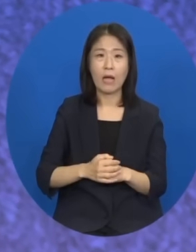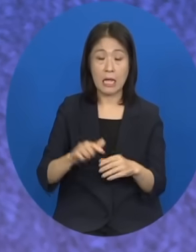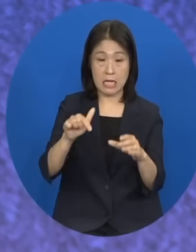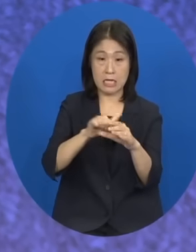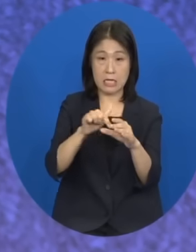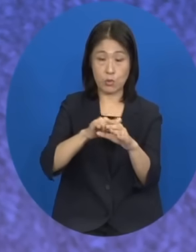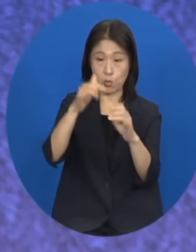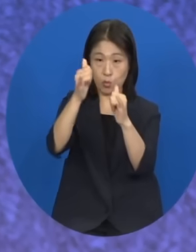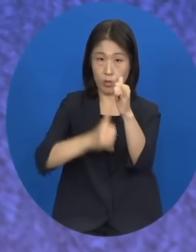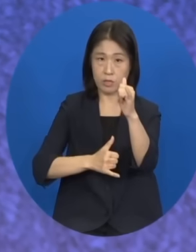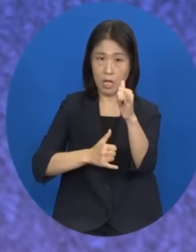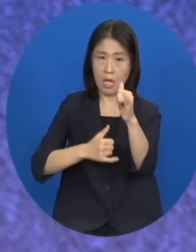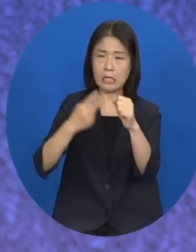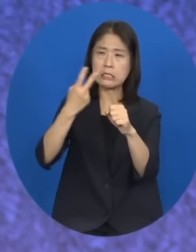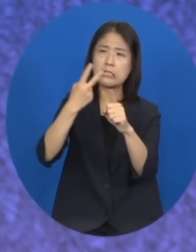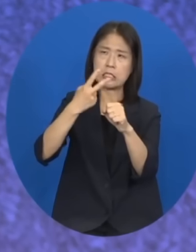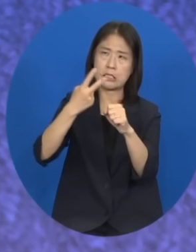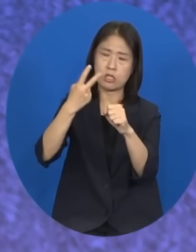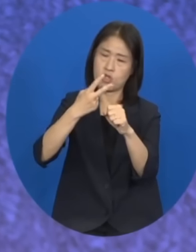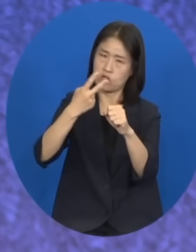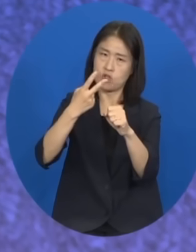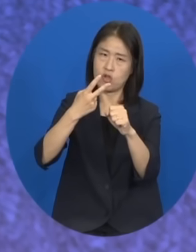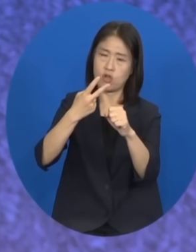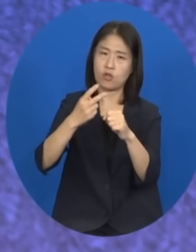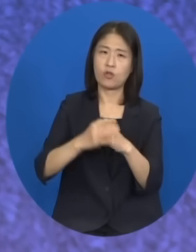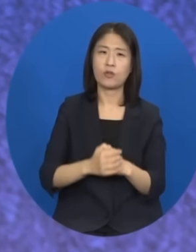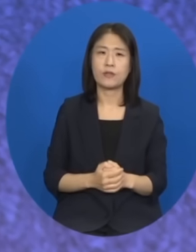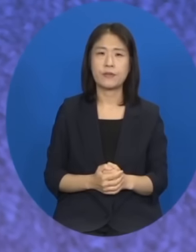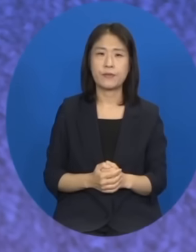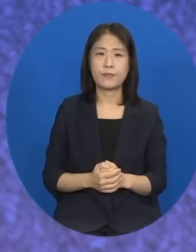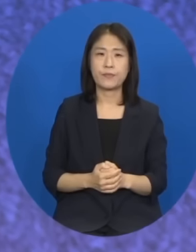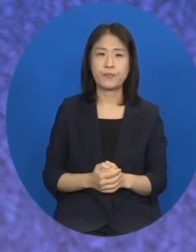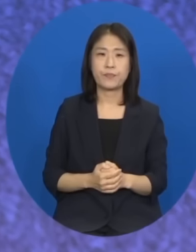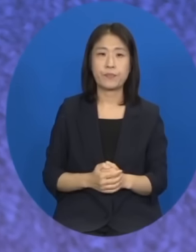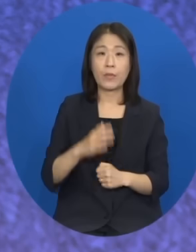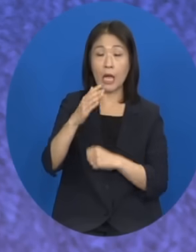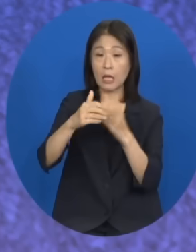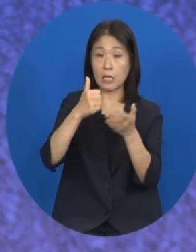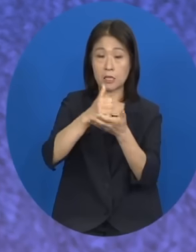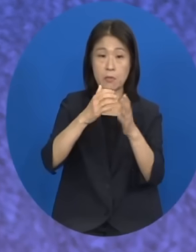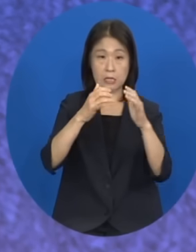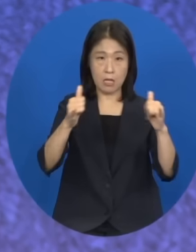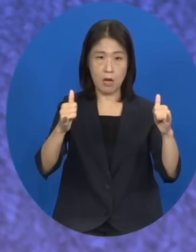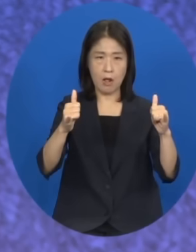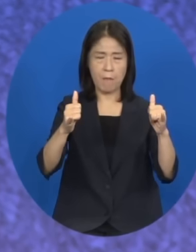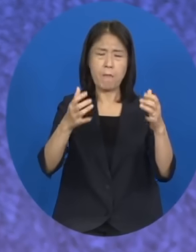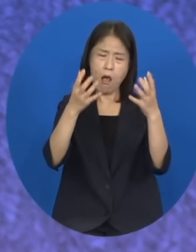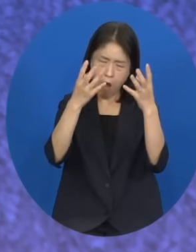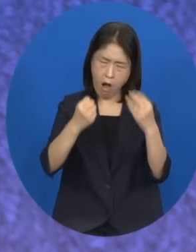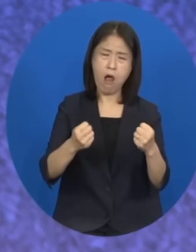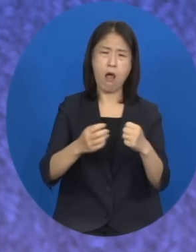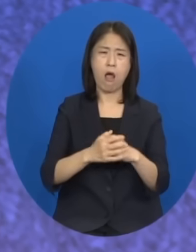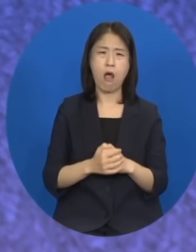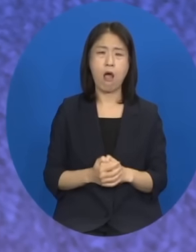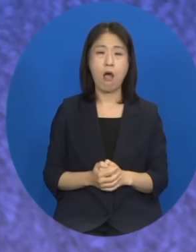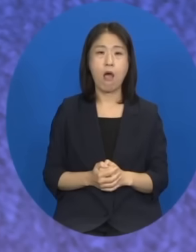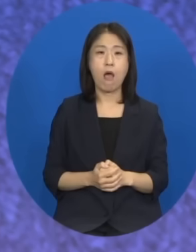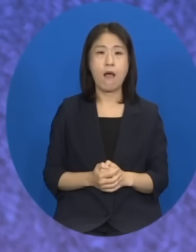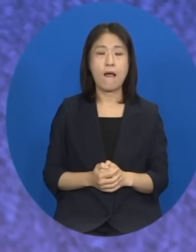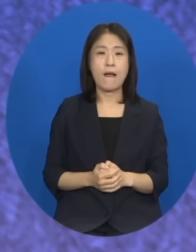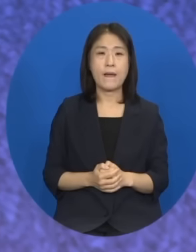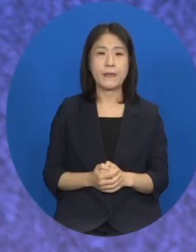역사가 되는, 그러면서도 하나님의 사람들이 얼마나 많이 나왔는지,